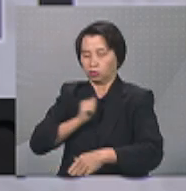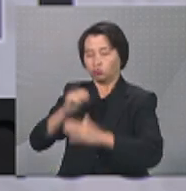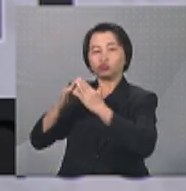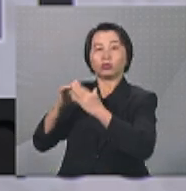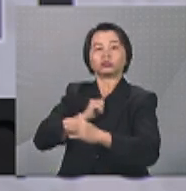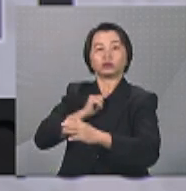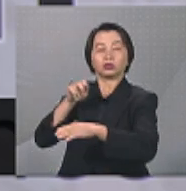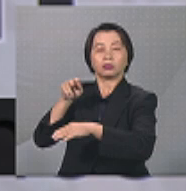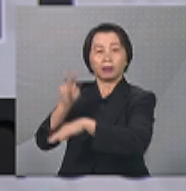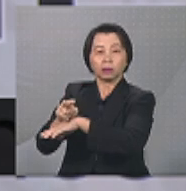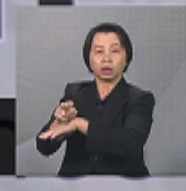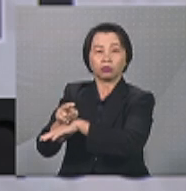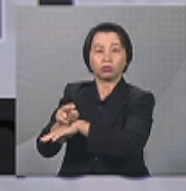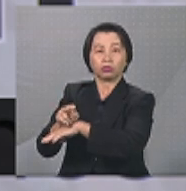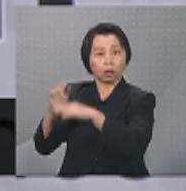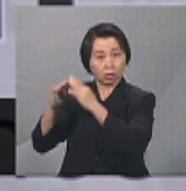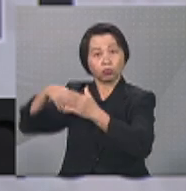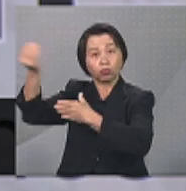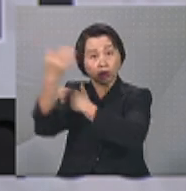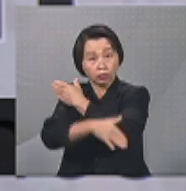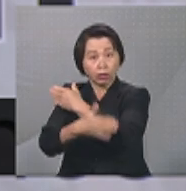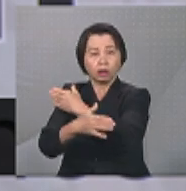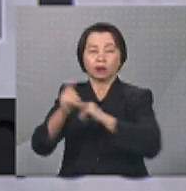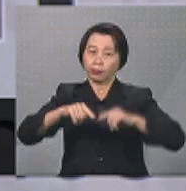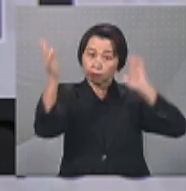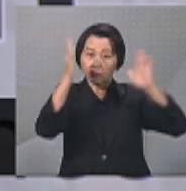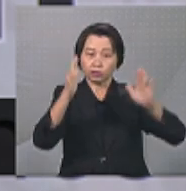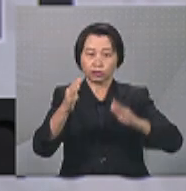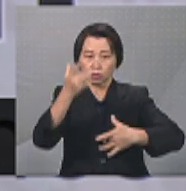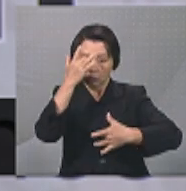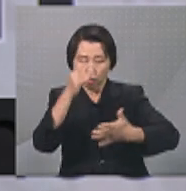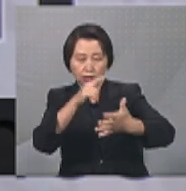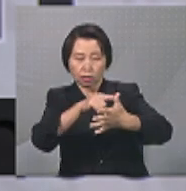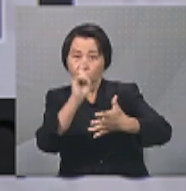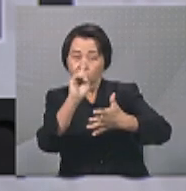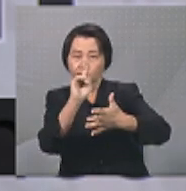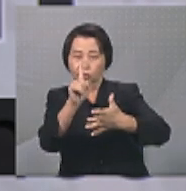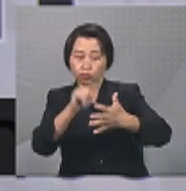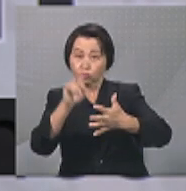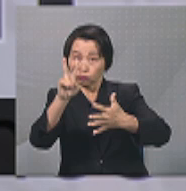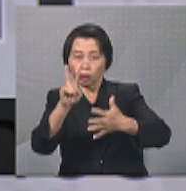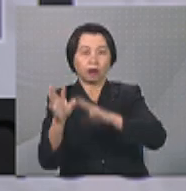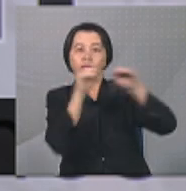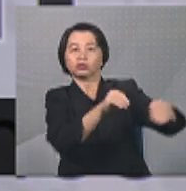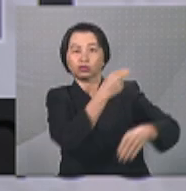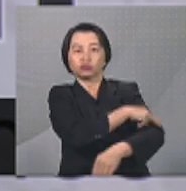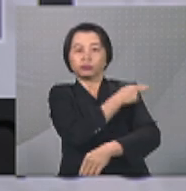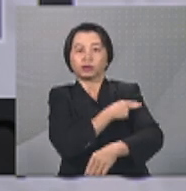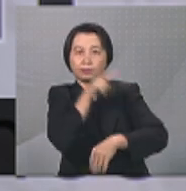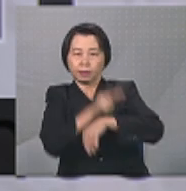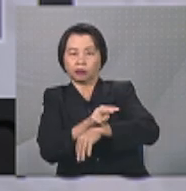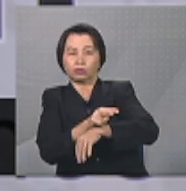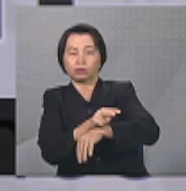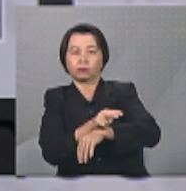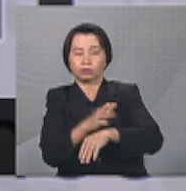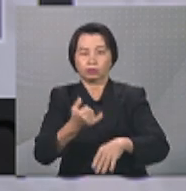kita tak, kita akan masukkan mereka ke hospital dan kita akan merawat mereka. Dan ubat yang kita guna pun contohnya